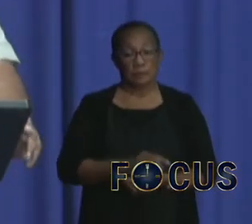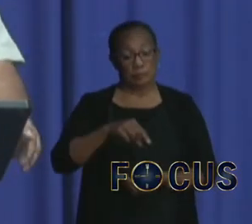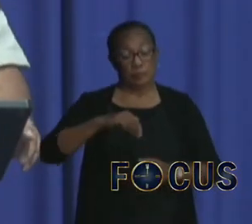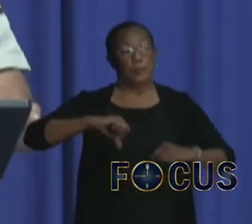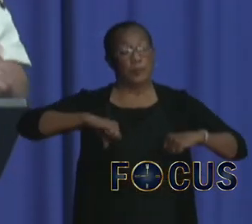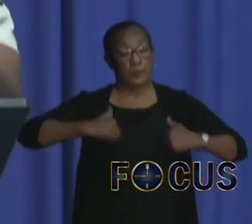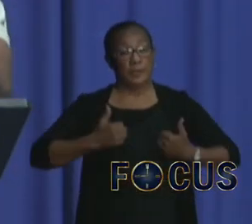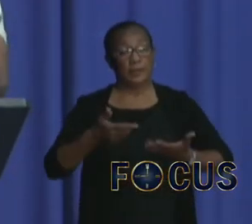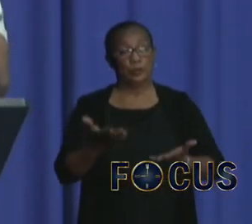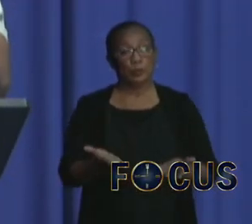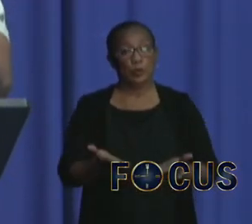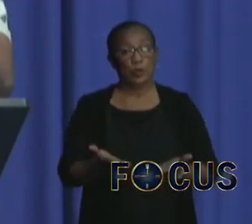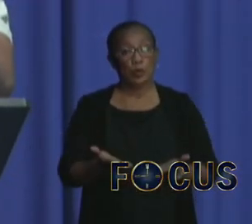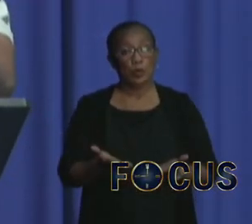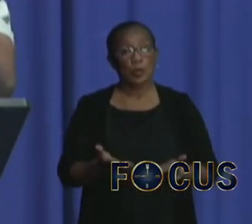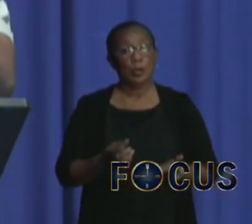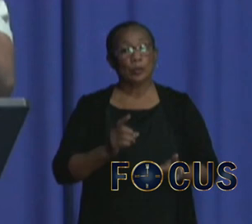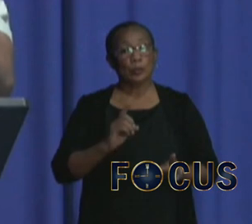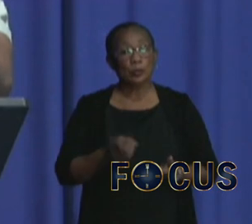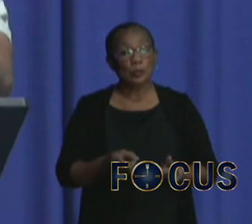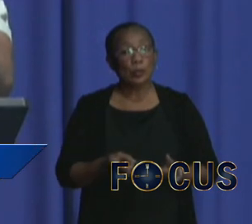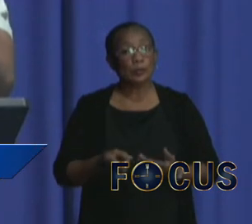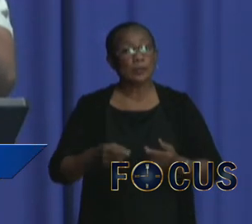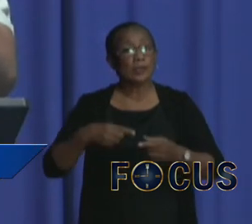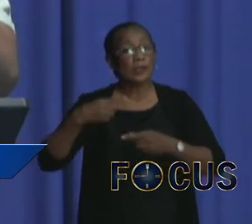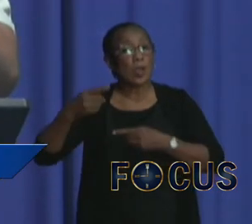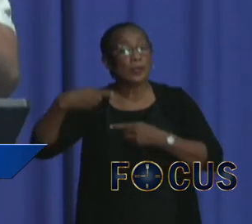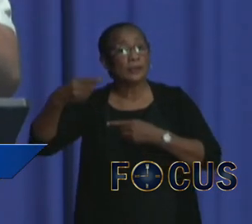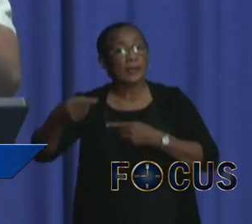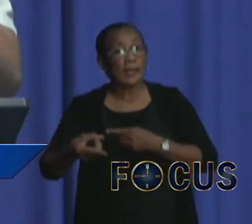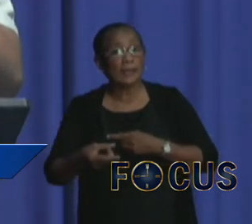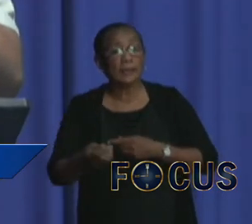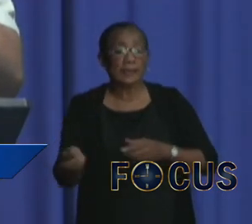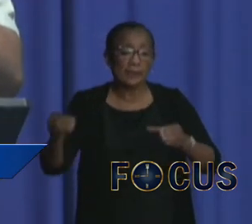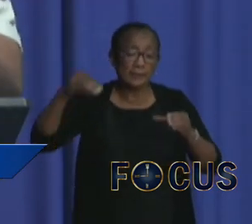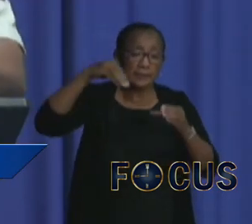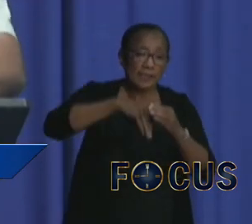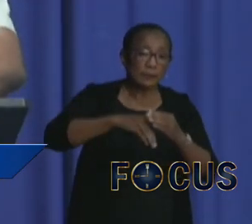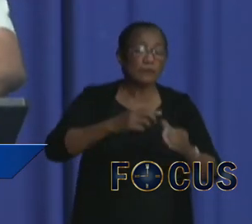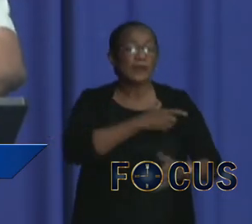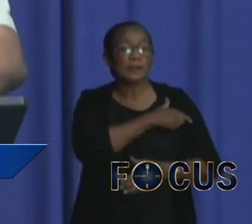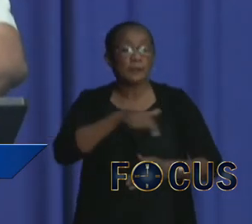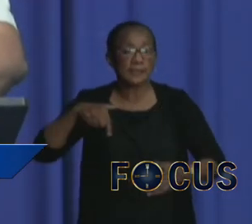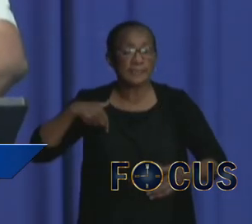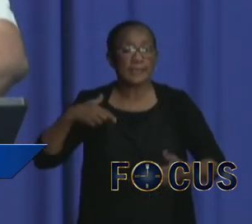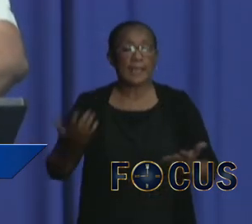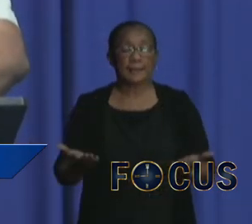beginnen, door te refereren naar de statement van de president.